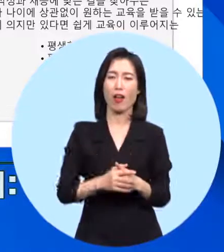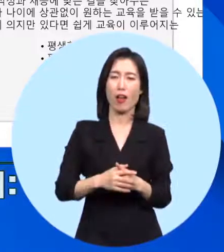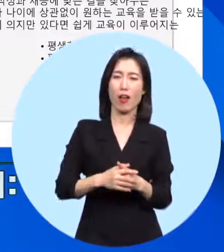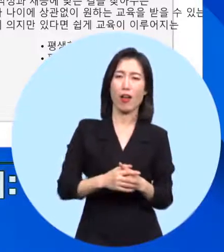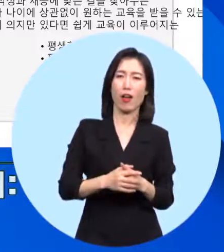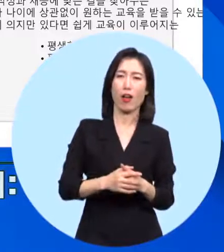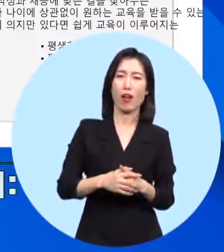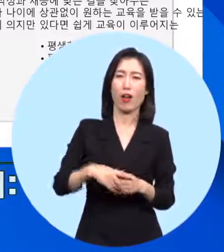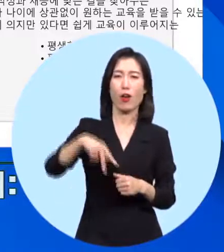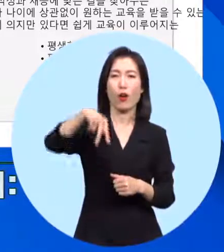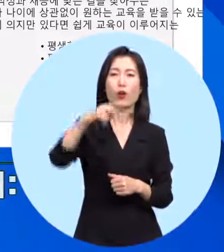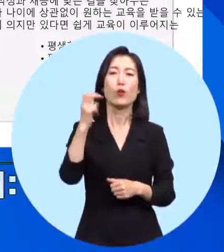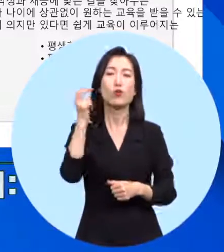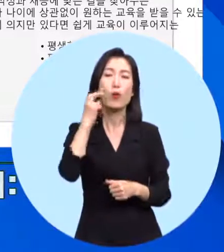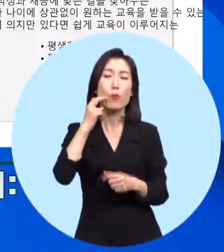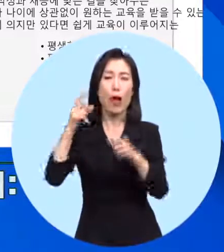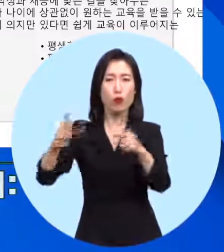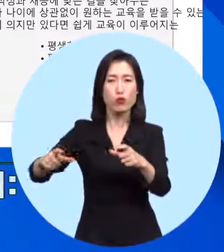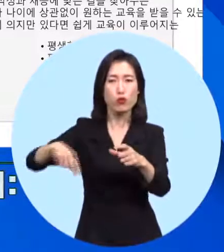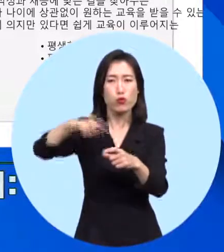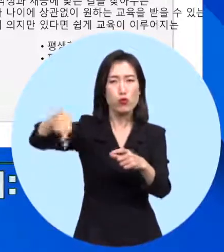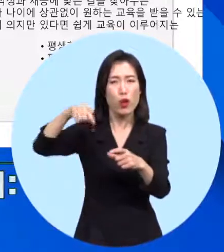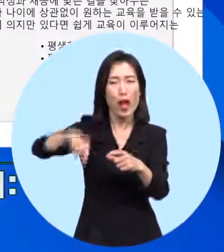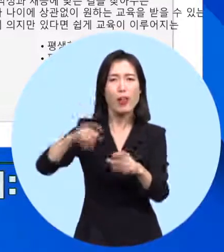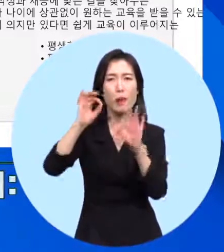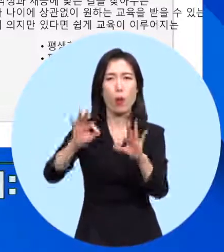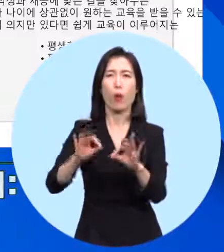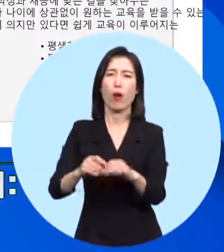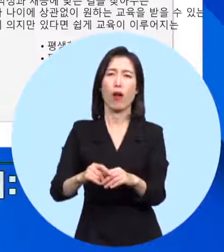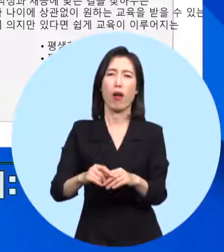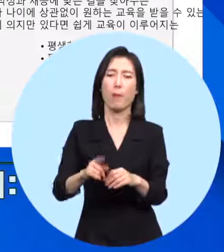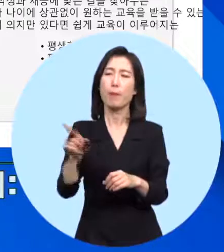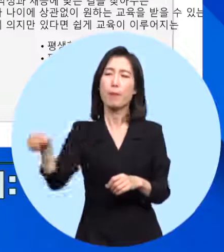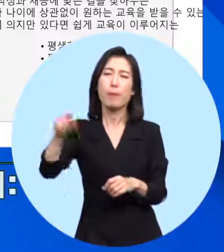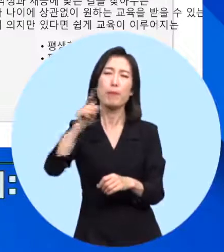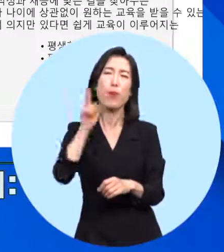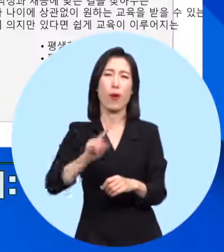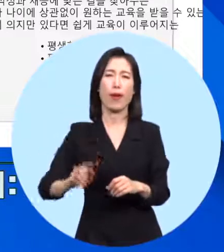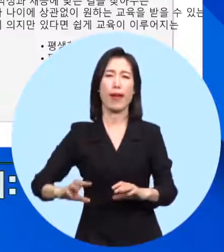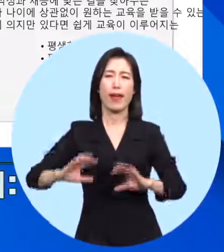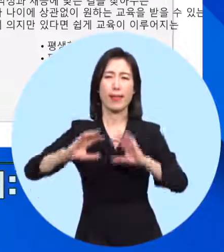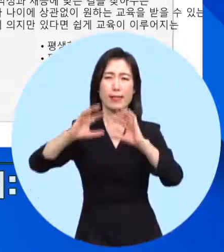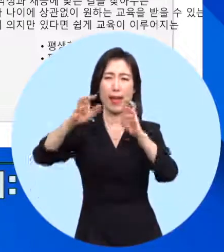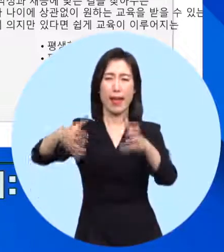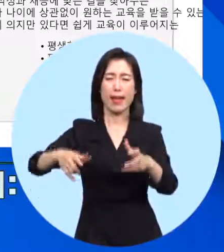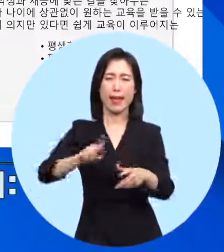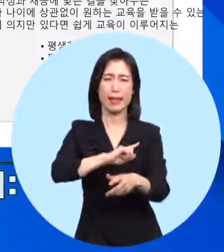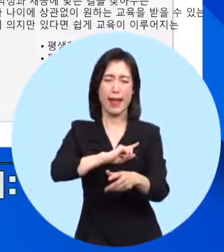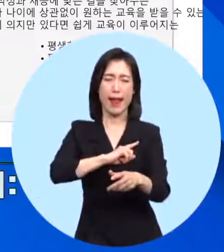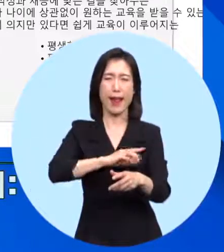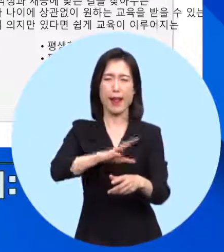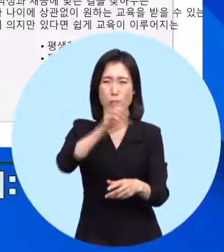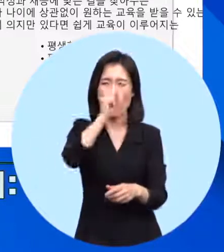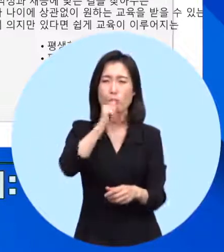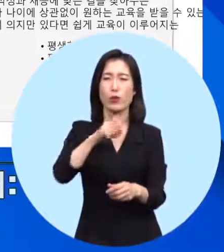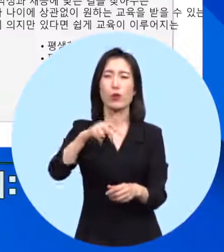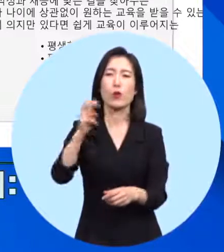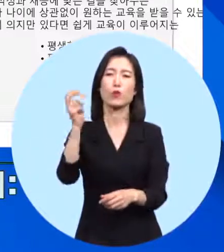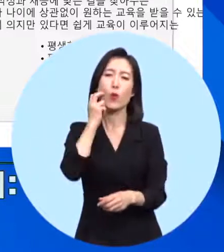거대한 자기들 말로는 세상에서 가장 큰 학교 송파쌤, 이럴